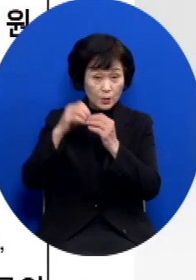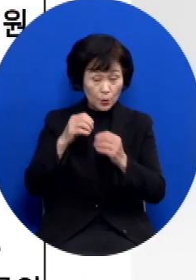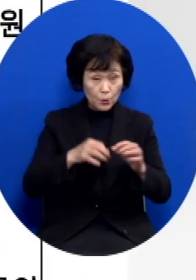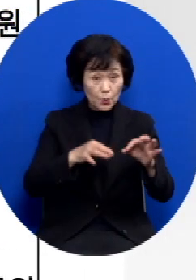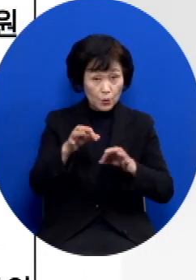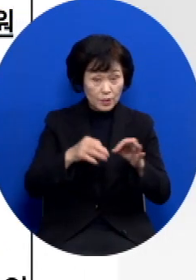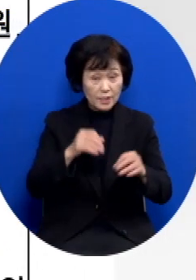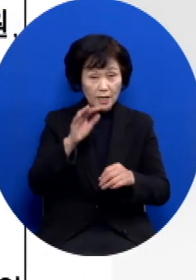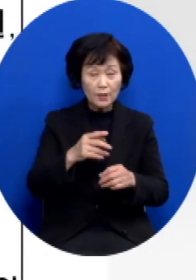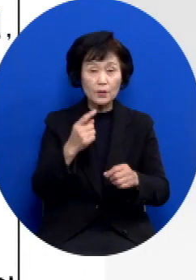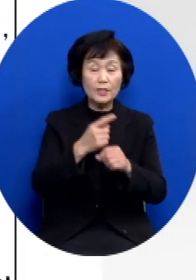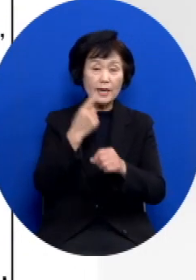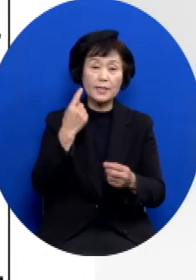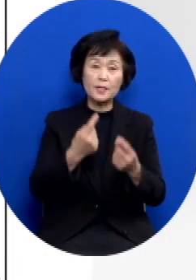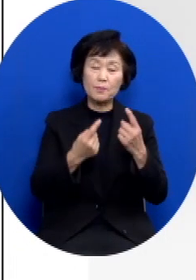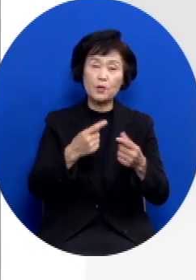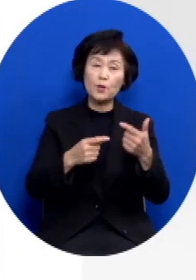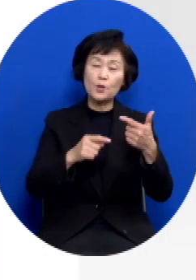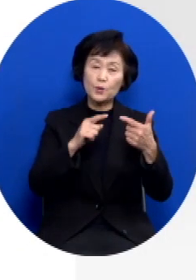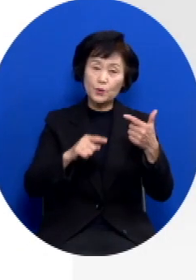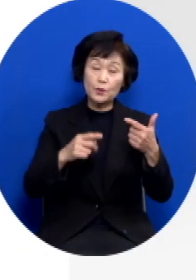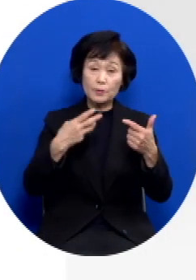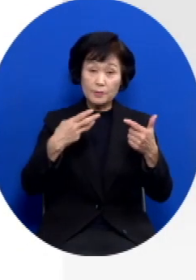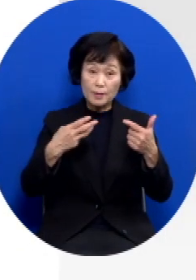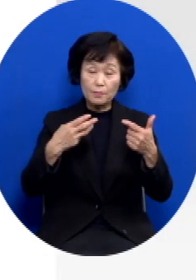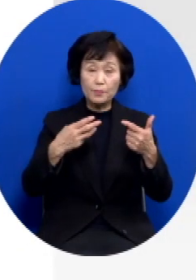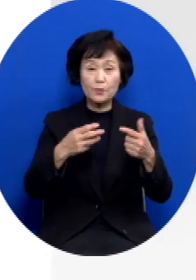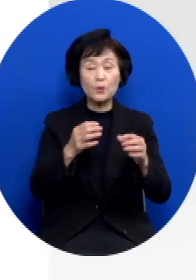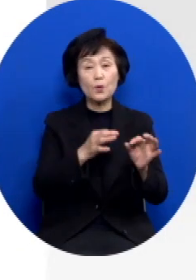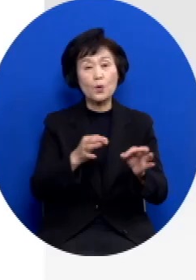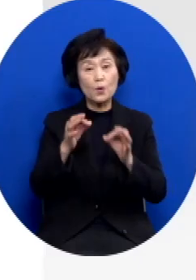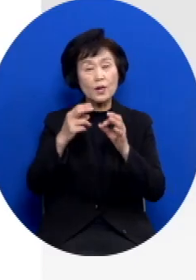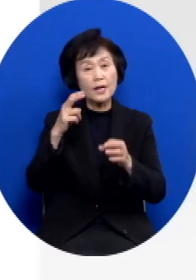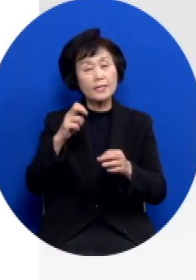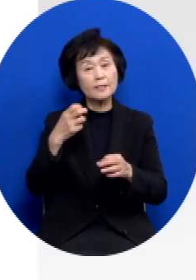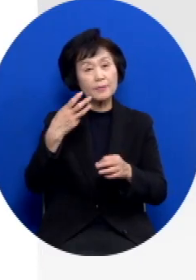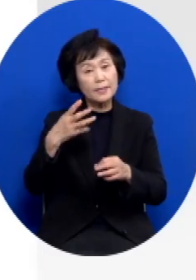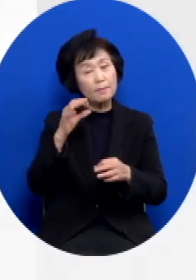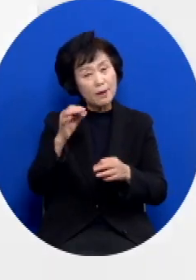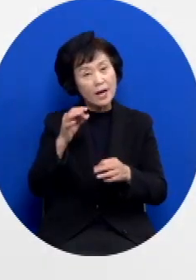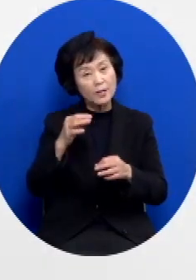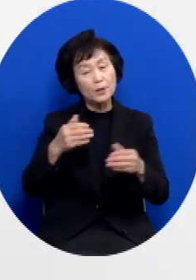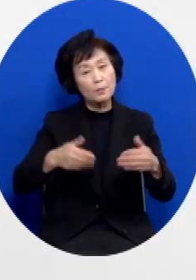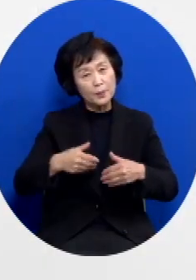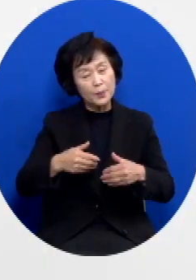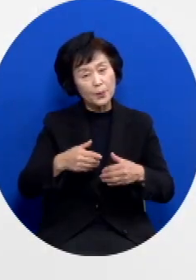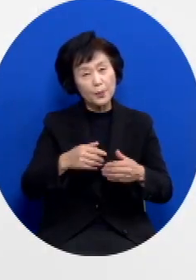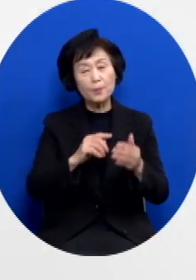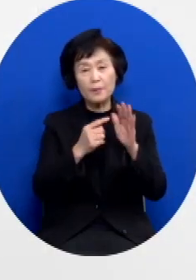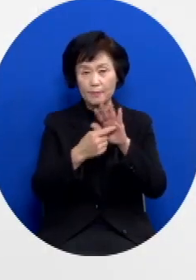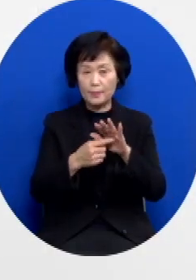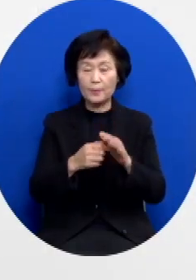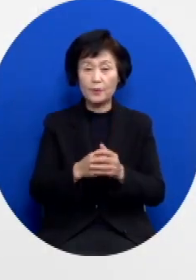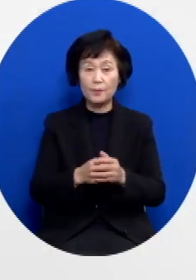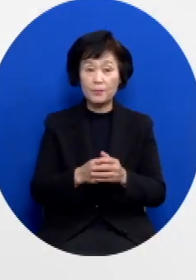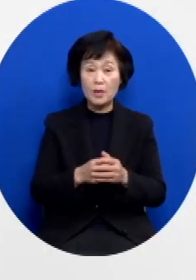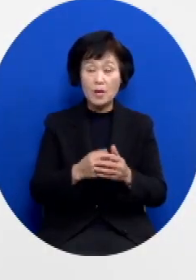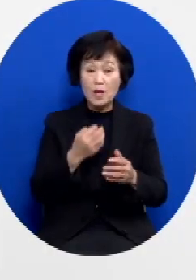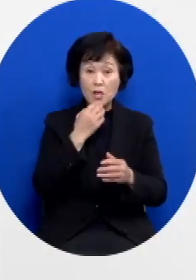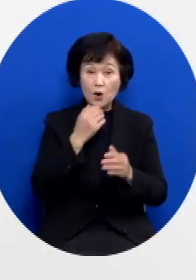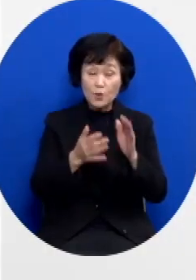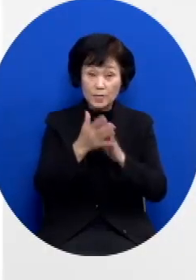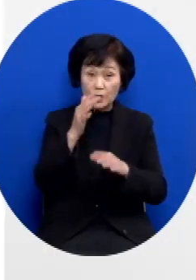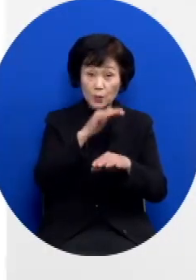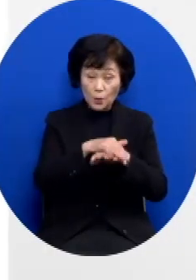전통시장도 지난해보다 6.3% 올라 약 23만 원이 드는 것으로 집계됐습니다. 서울시